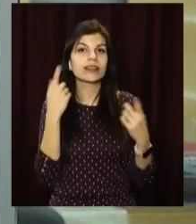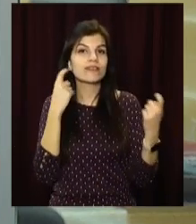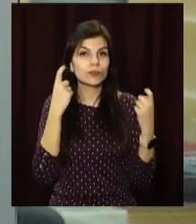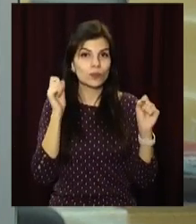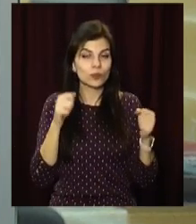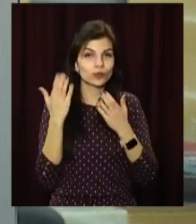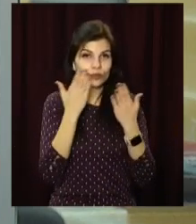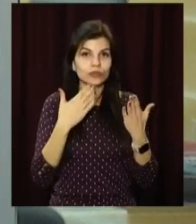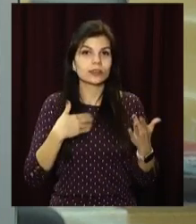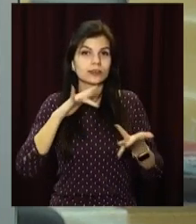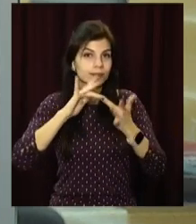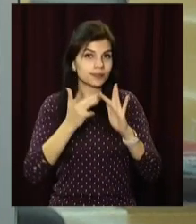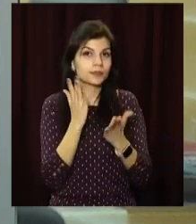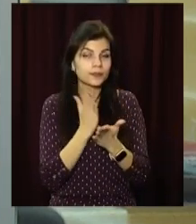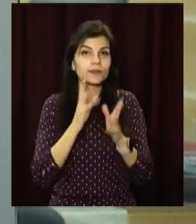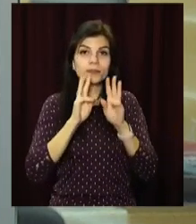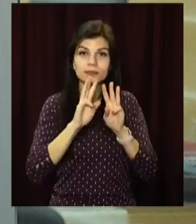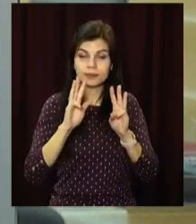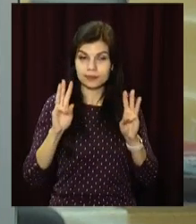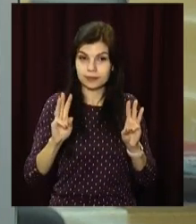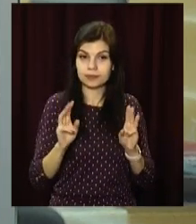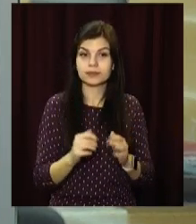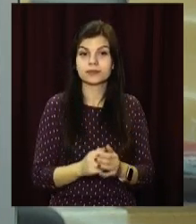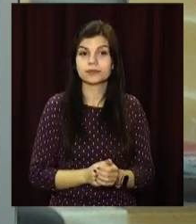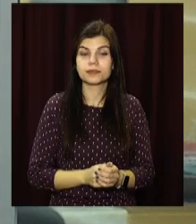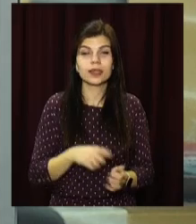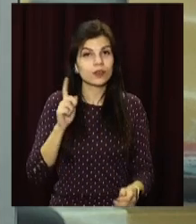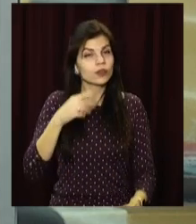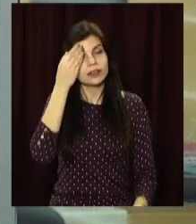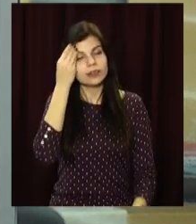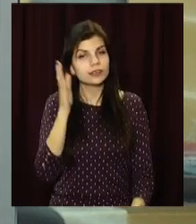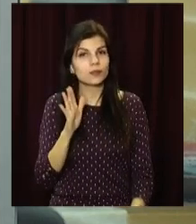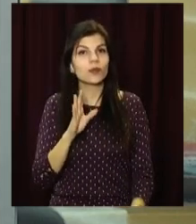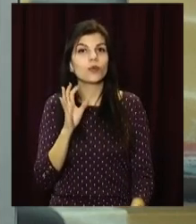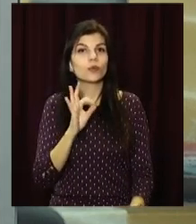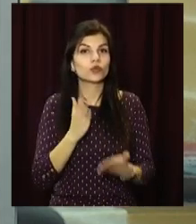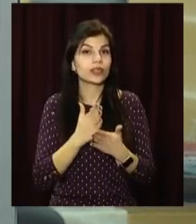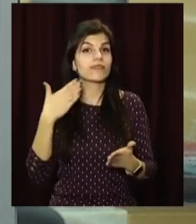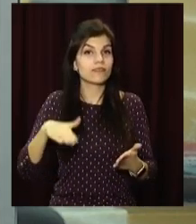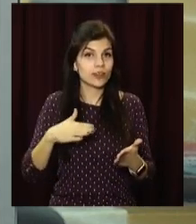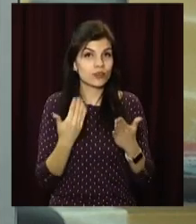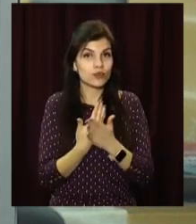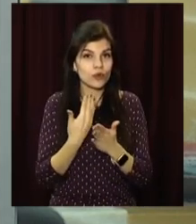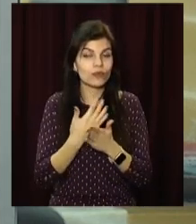ви зможете прочитати на нашому сайті opentv.media. Та не забувайте про сюжети в соціальних